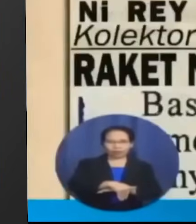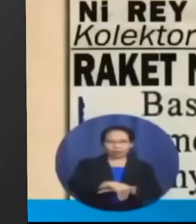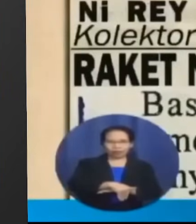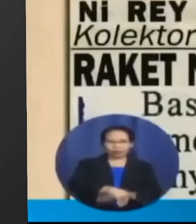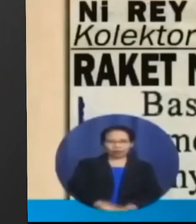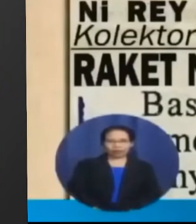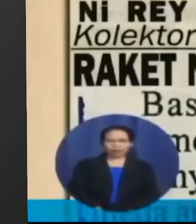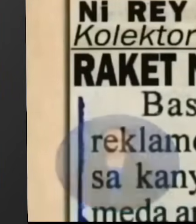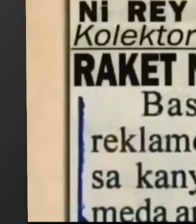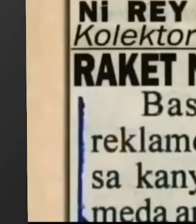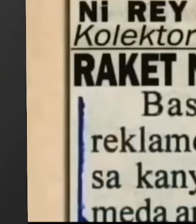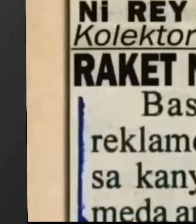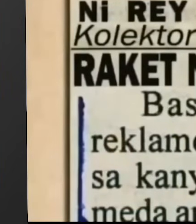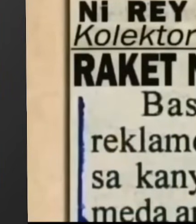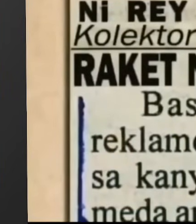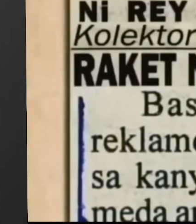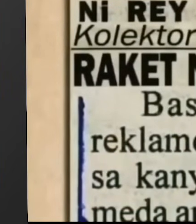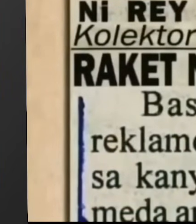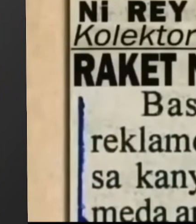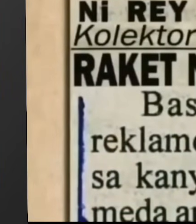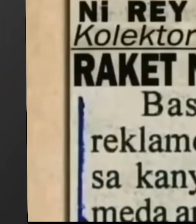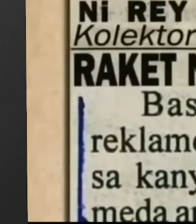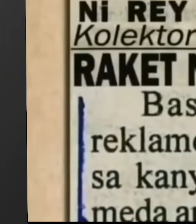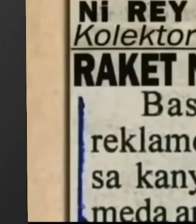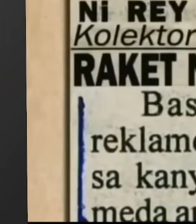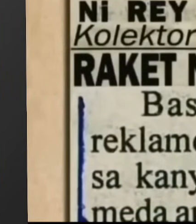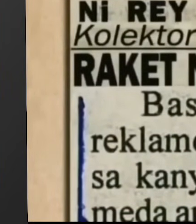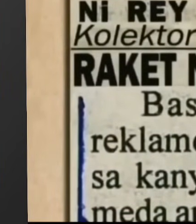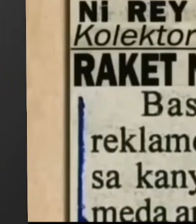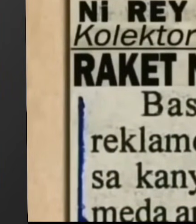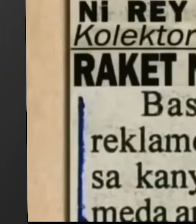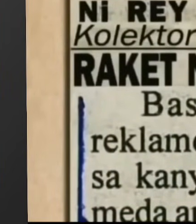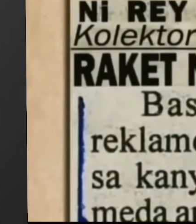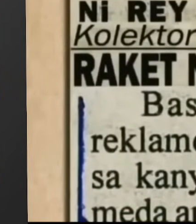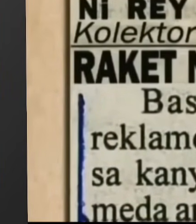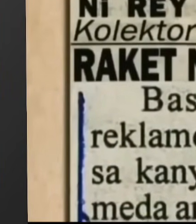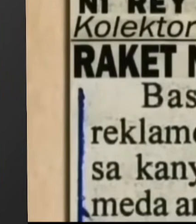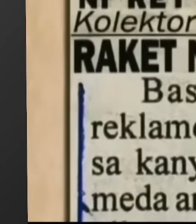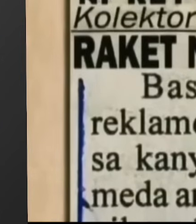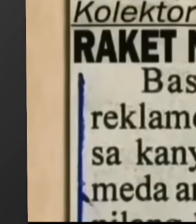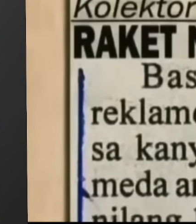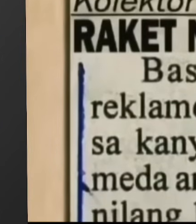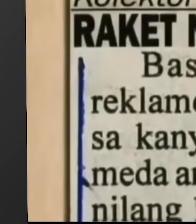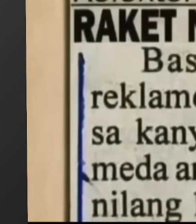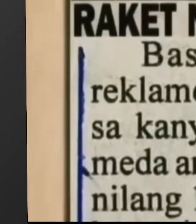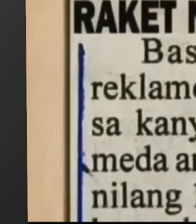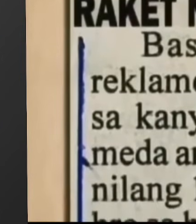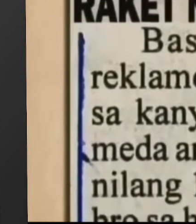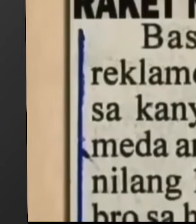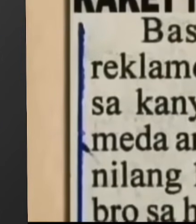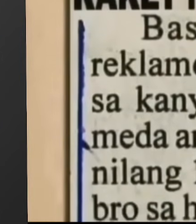po ay Julio 2, 2002, ni Ray Marfil, pahina 3. Ayan, racket ng